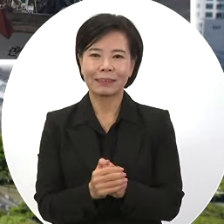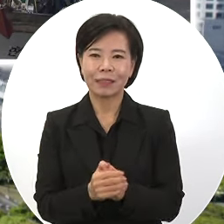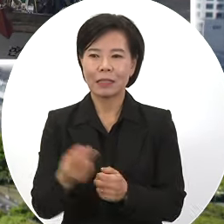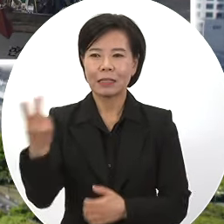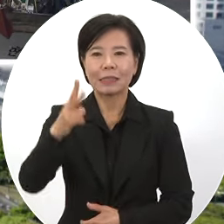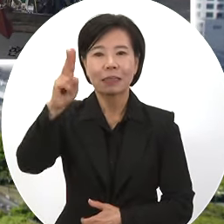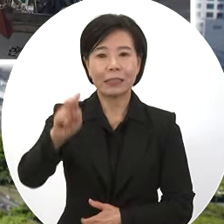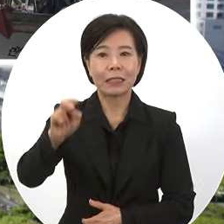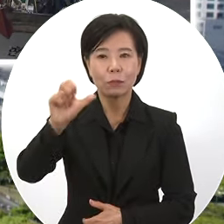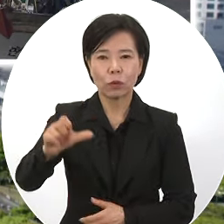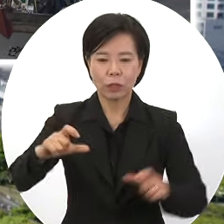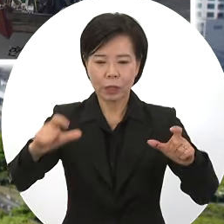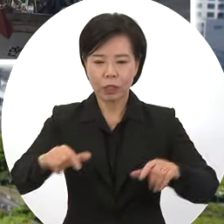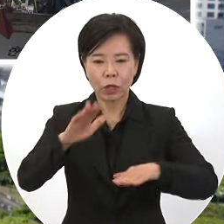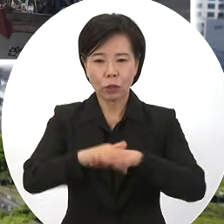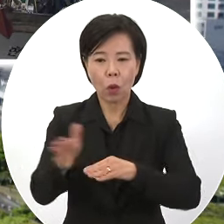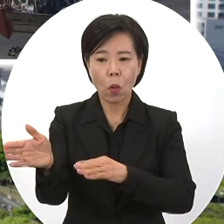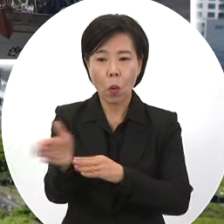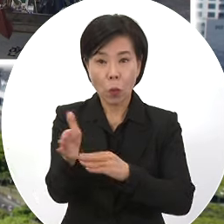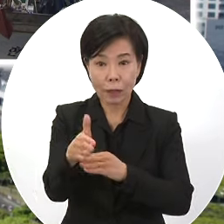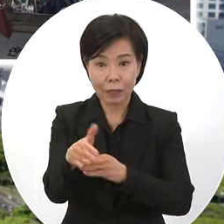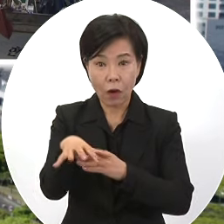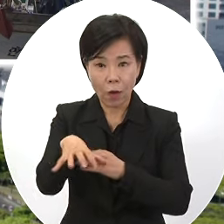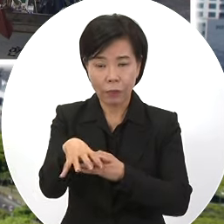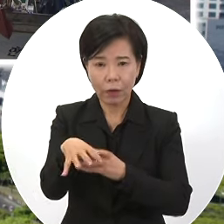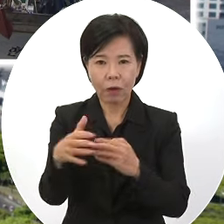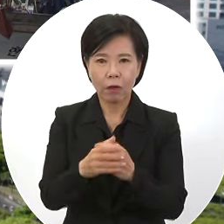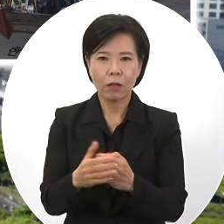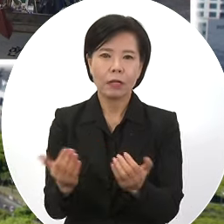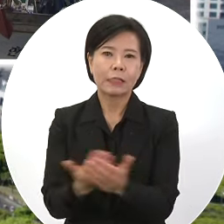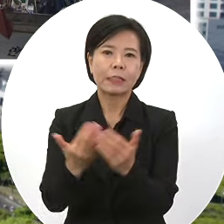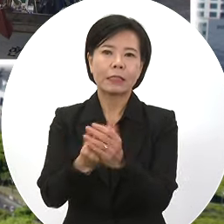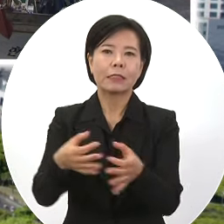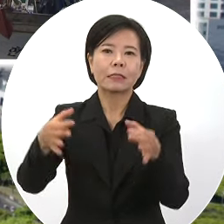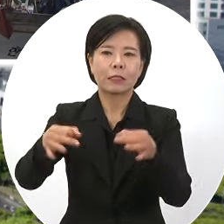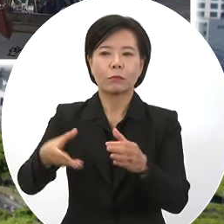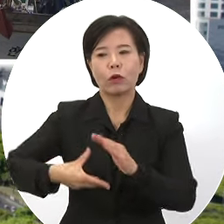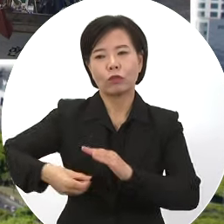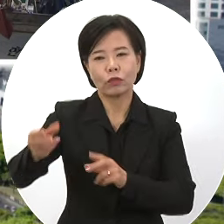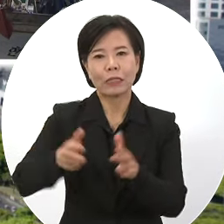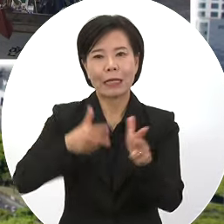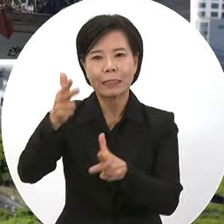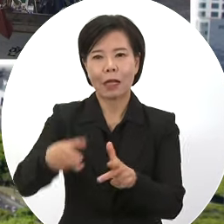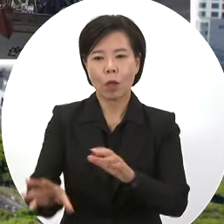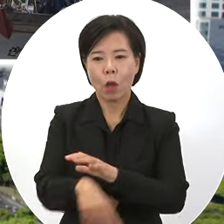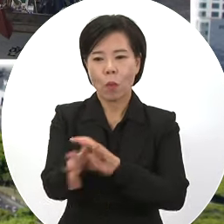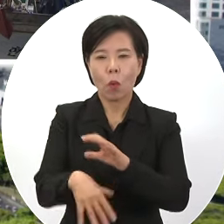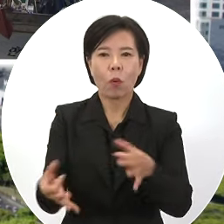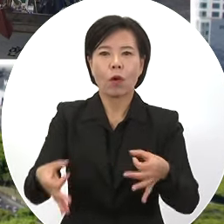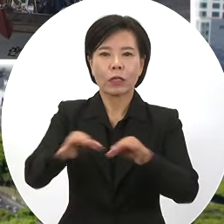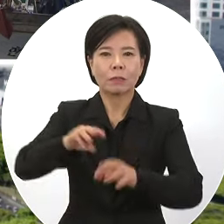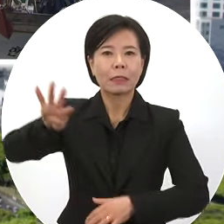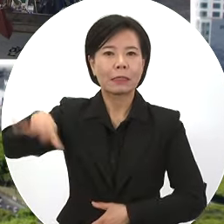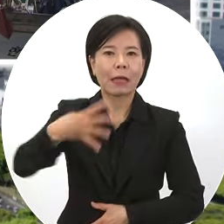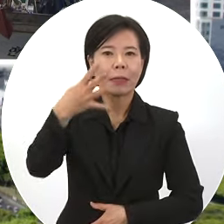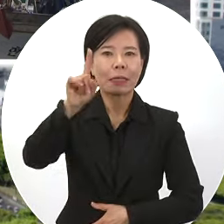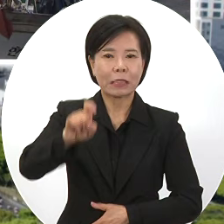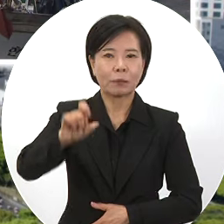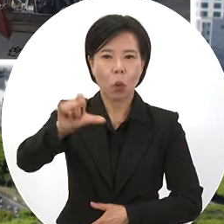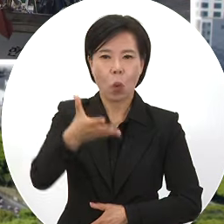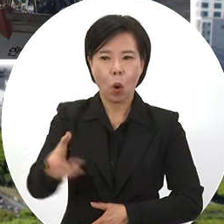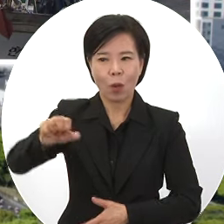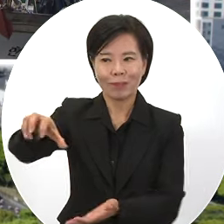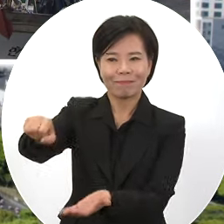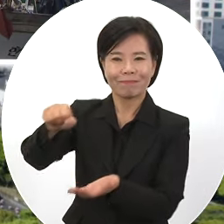제주특별자치도가 2025년 지역농어촌진흥기금 저금리 융자 지원 사업을 위한 복권기금 415억 원을